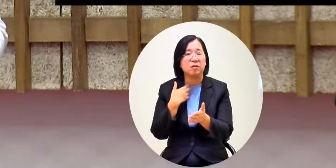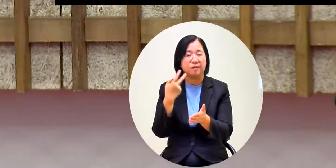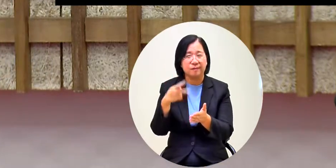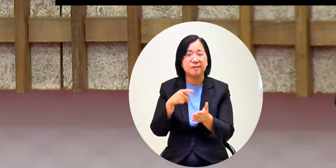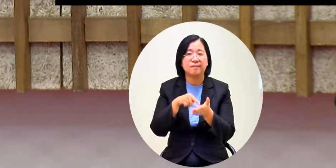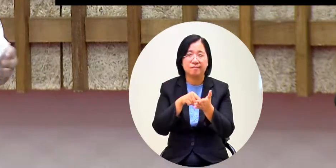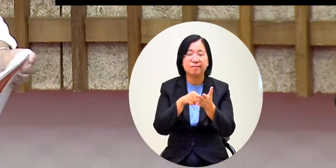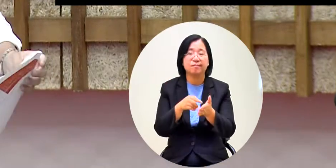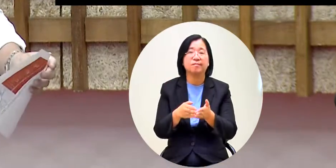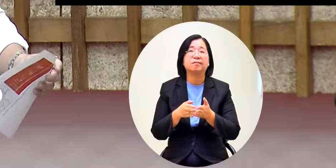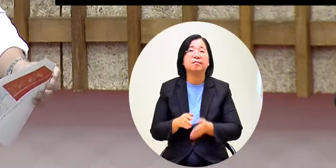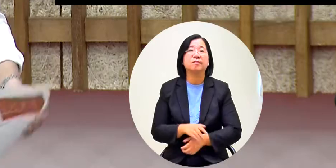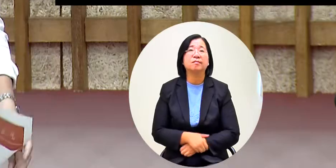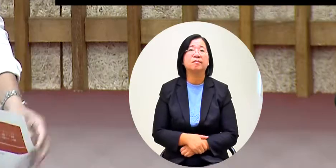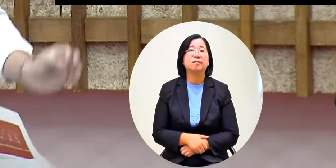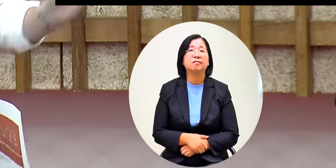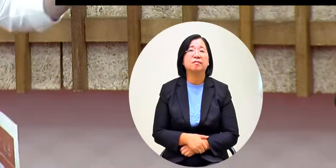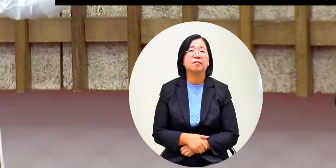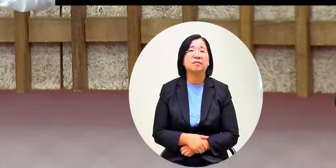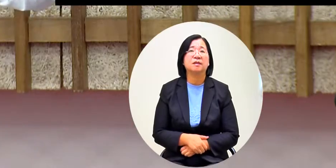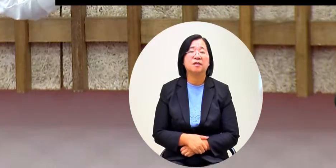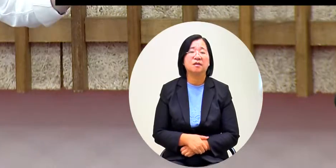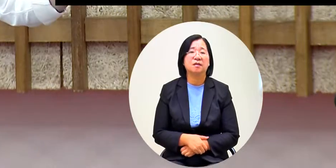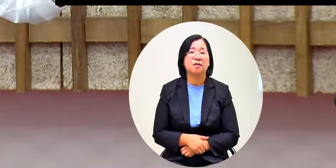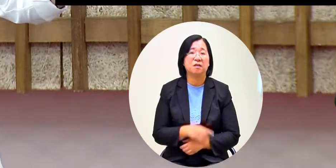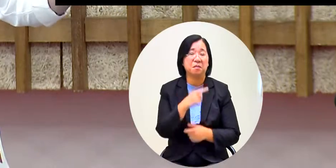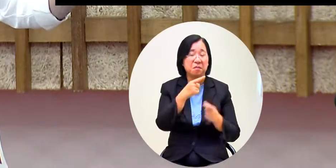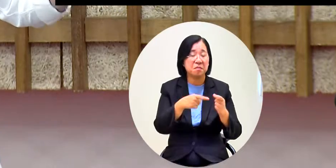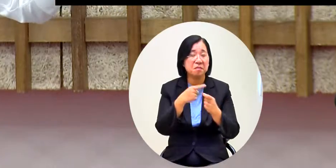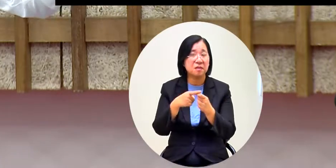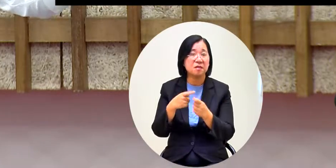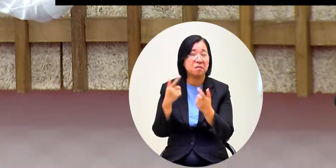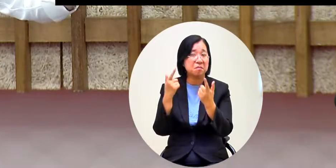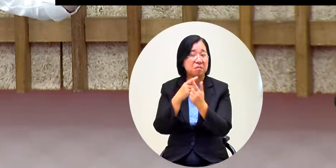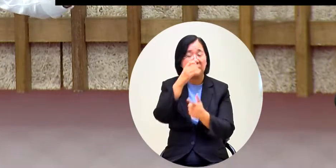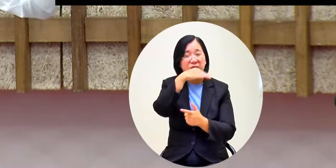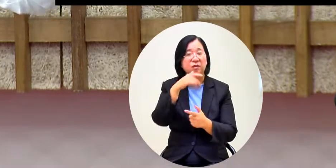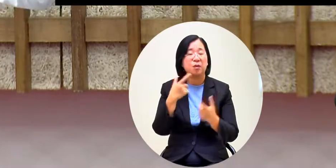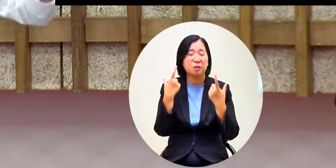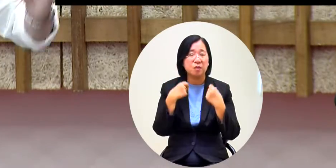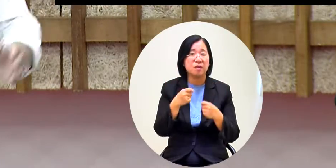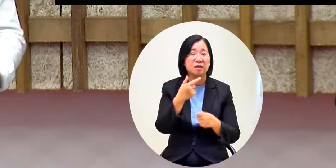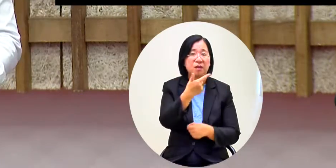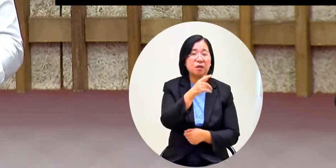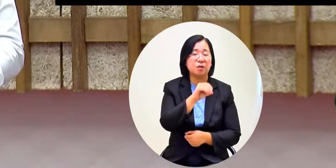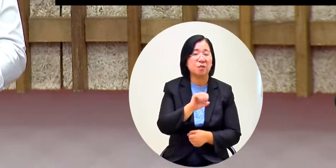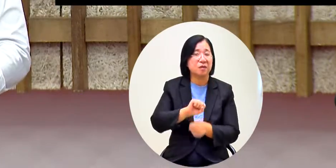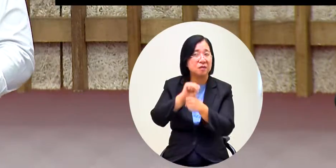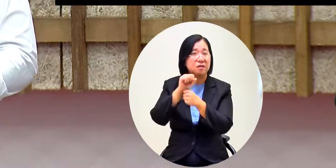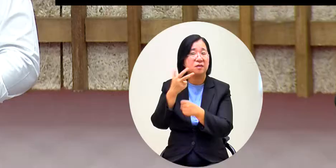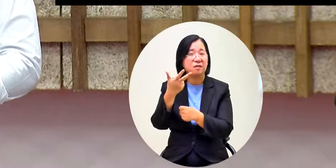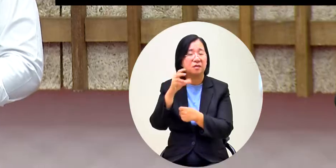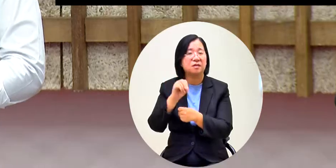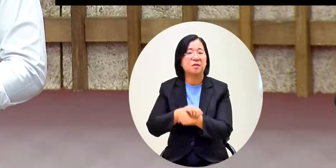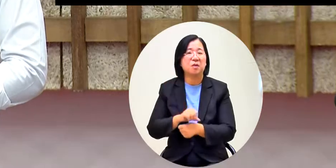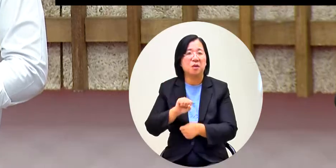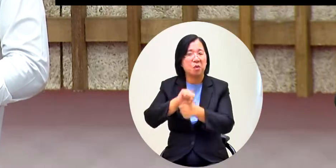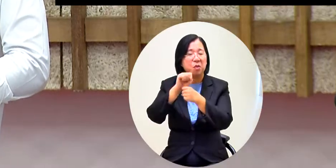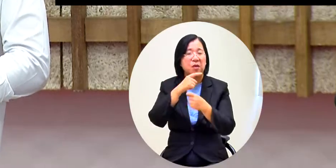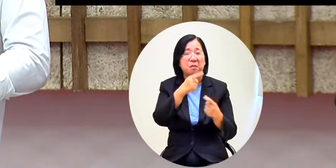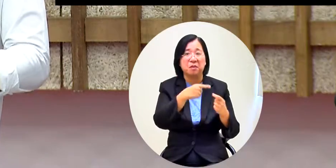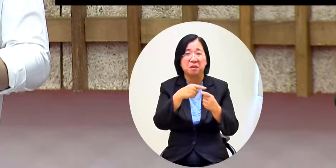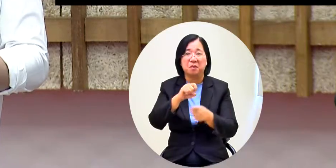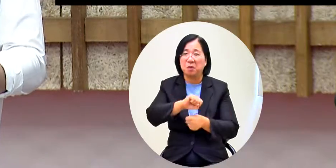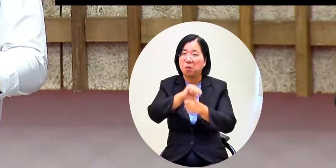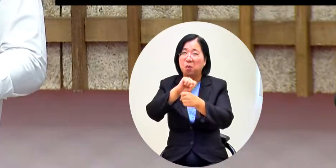页，这是看人口趋势，每一年北凤山的人口从6万多人增到7万多人，每一年都逐步上升，代表这里是一